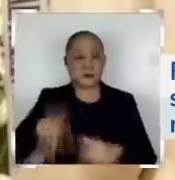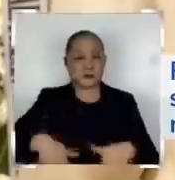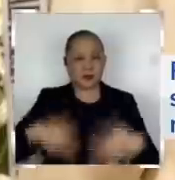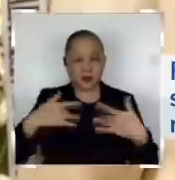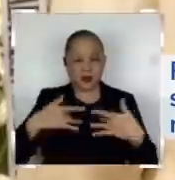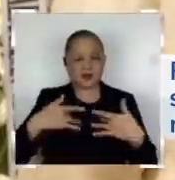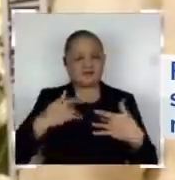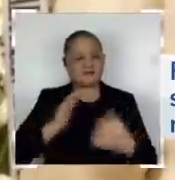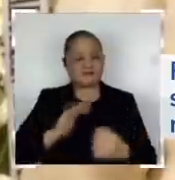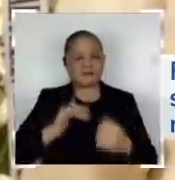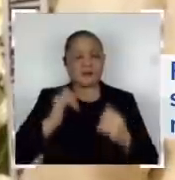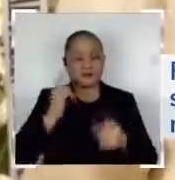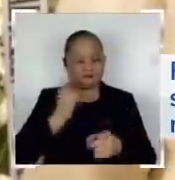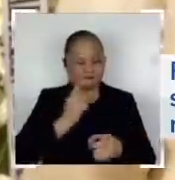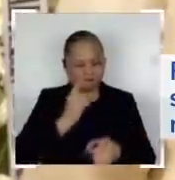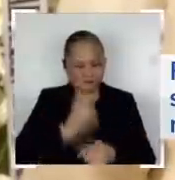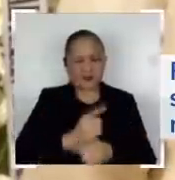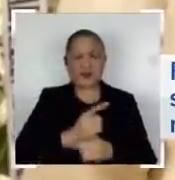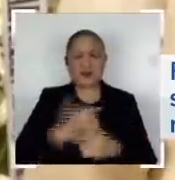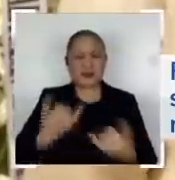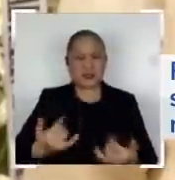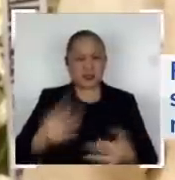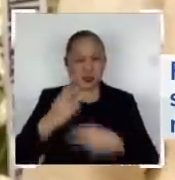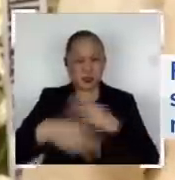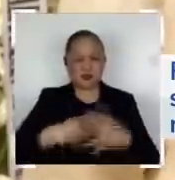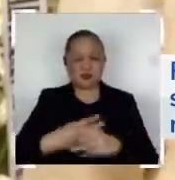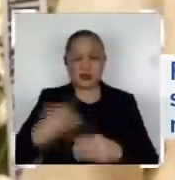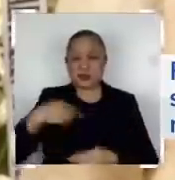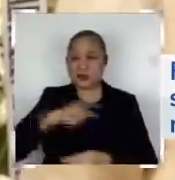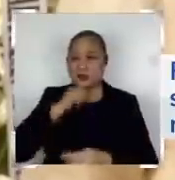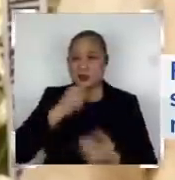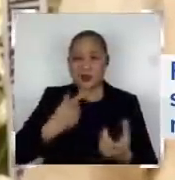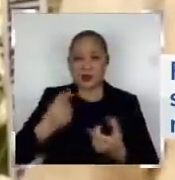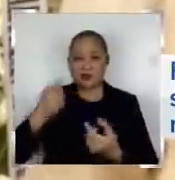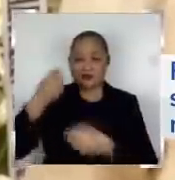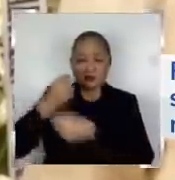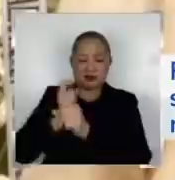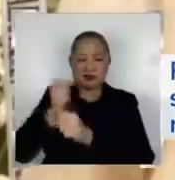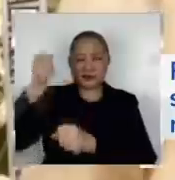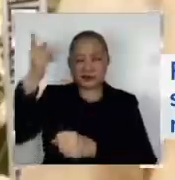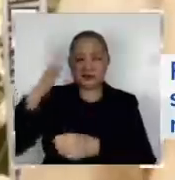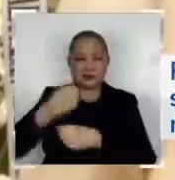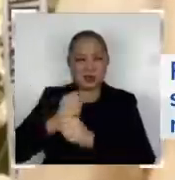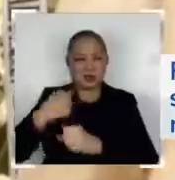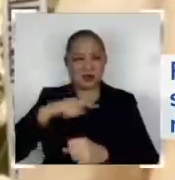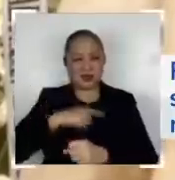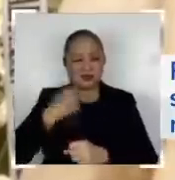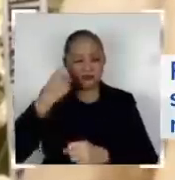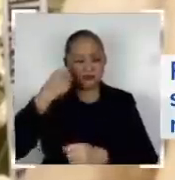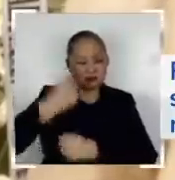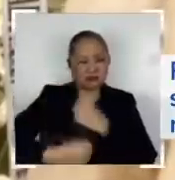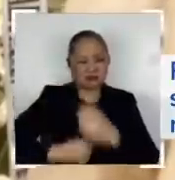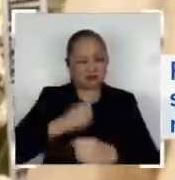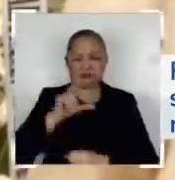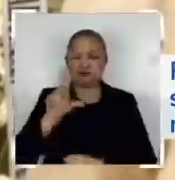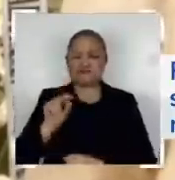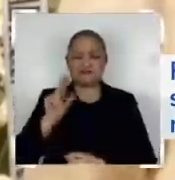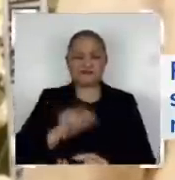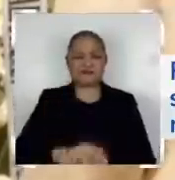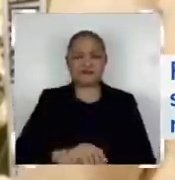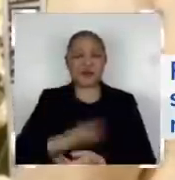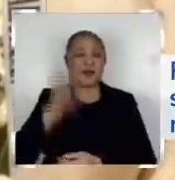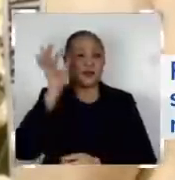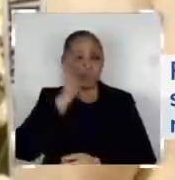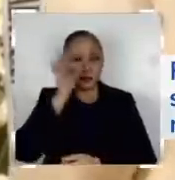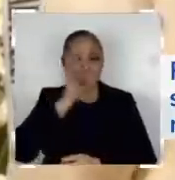ito. Hindi tayo nilikha ng Panginoon, sabi nga niya, upang paghirapin lamang. Ang Pilipino ay tunay